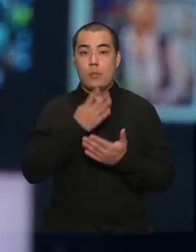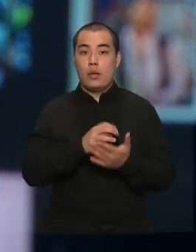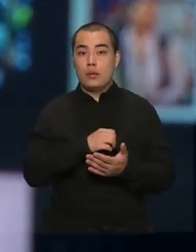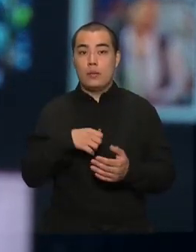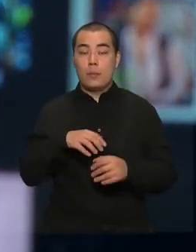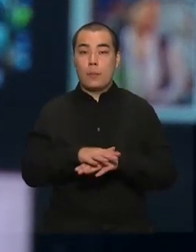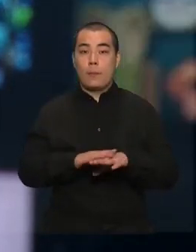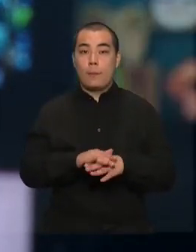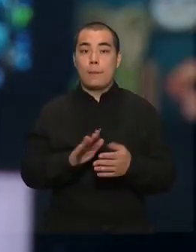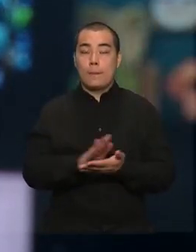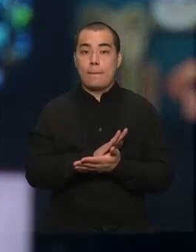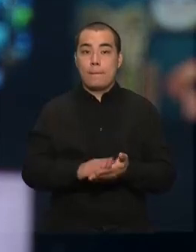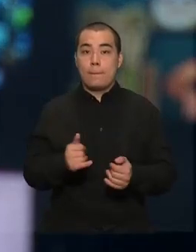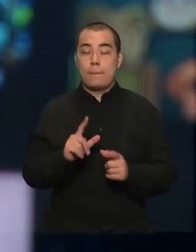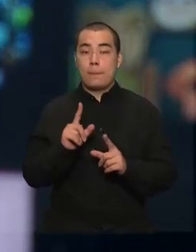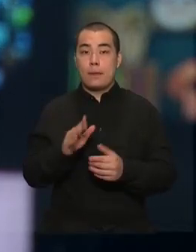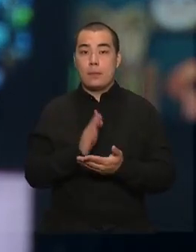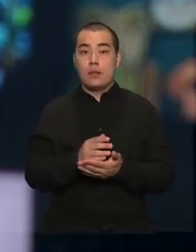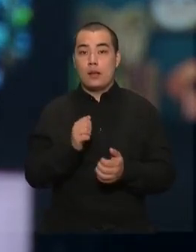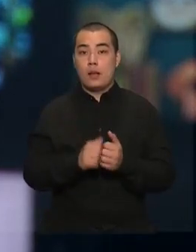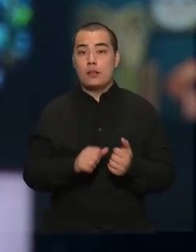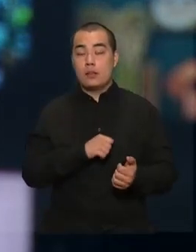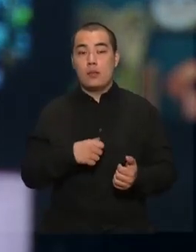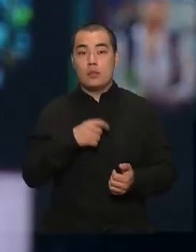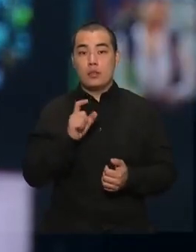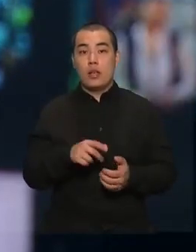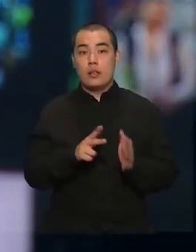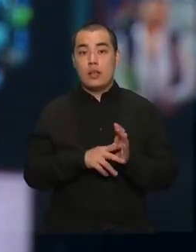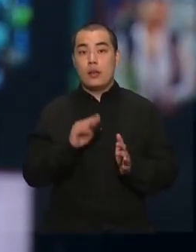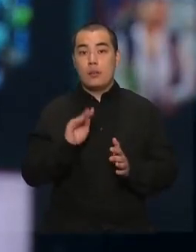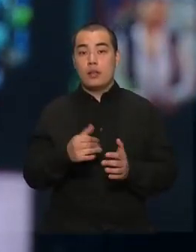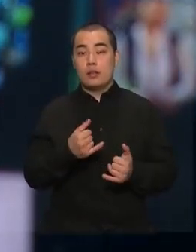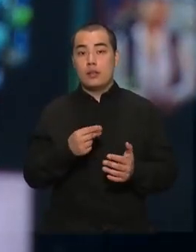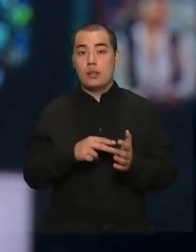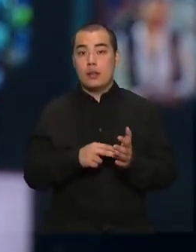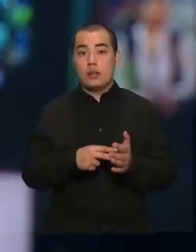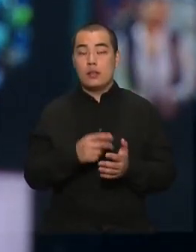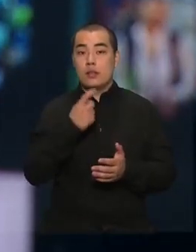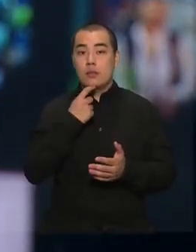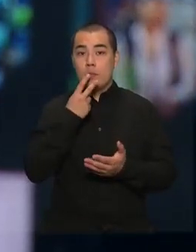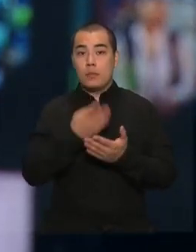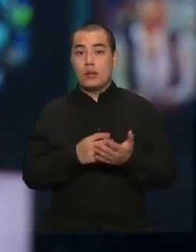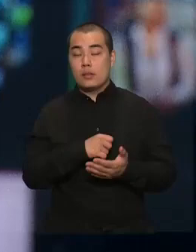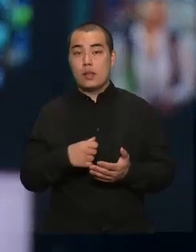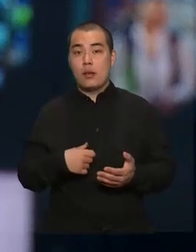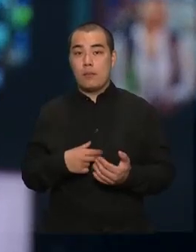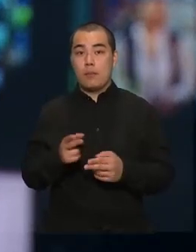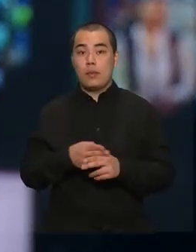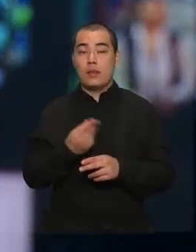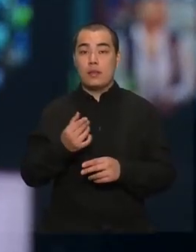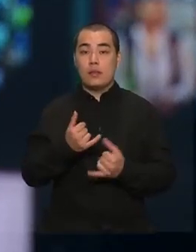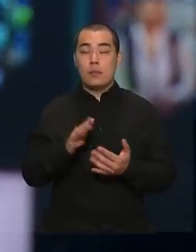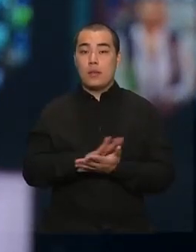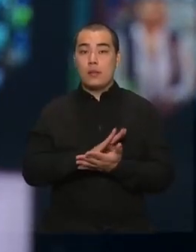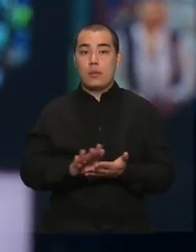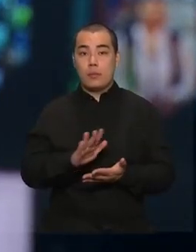халықты тегін тасып жүр. Әдетте әр адамнан 8 мың теңге алатын көлік иелері қиын кезде жолаушылардан ақы алудан бас